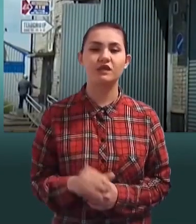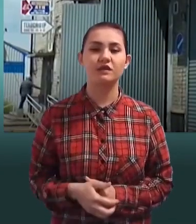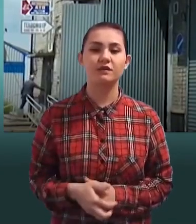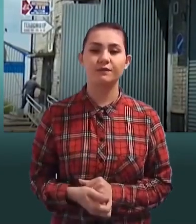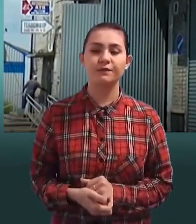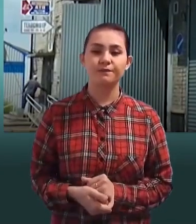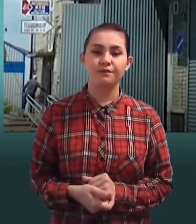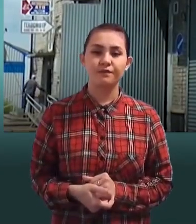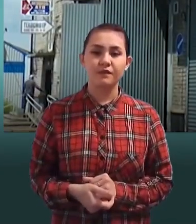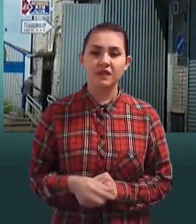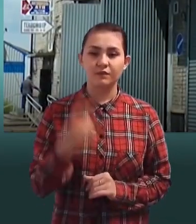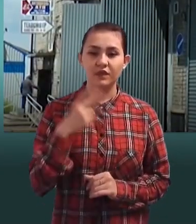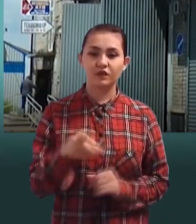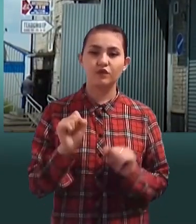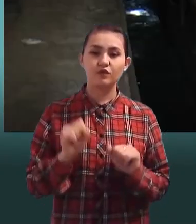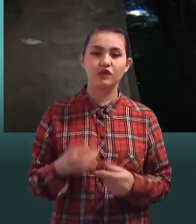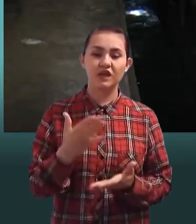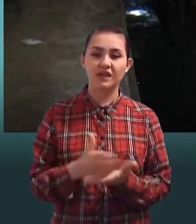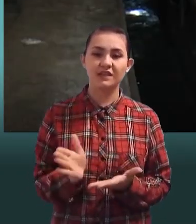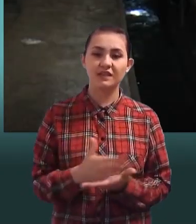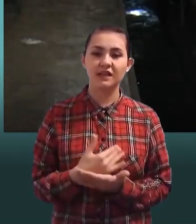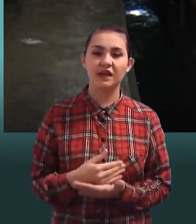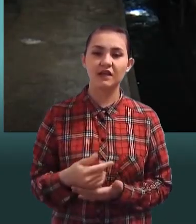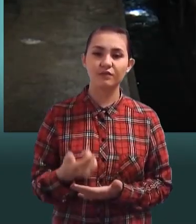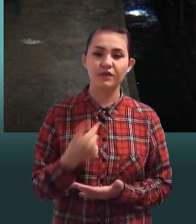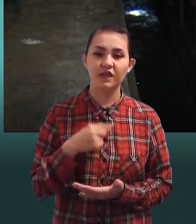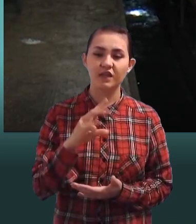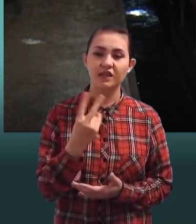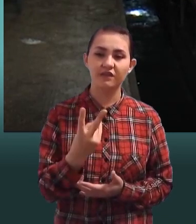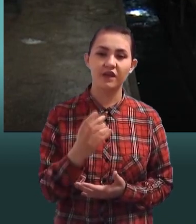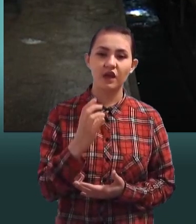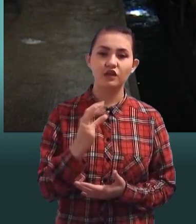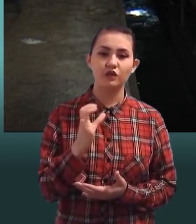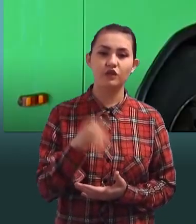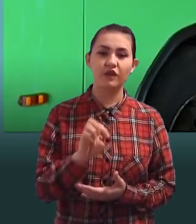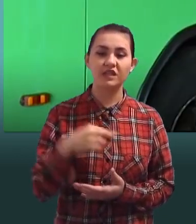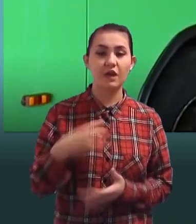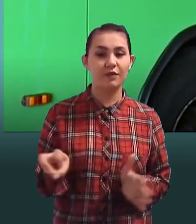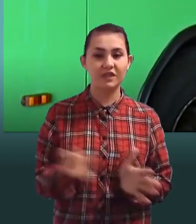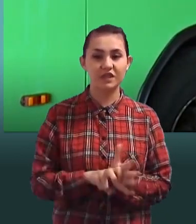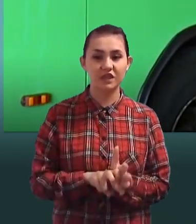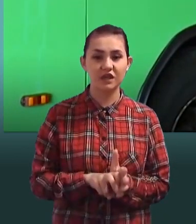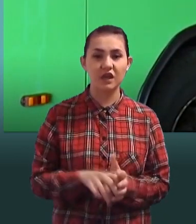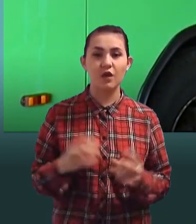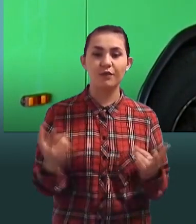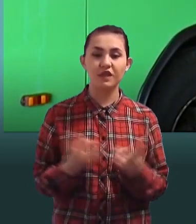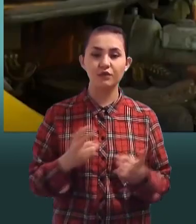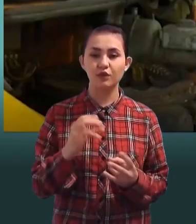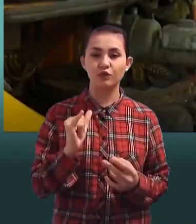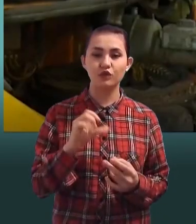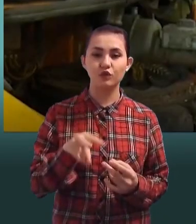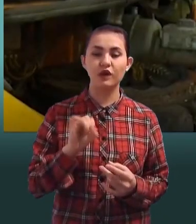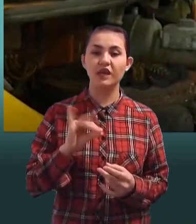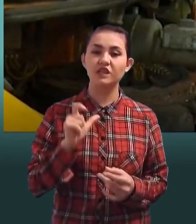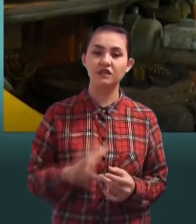Ну, смотрите, тут нужно разделять меня на две такие составляющие. Я пассажир, потребитель услуги, и я человек, который